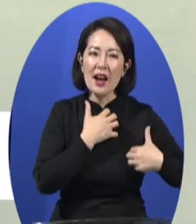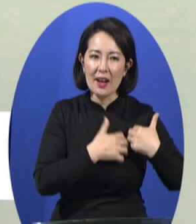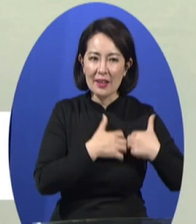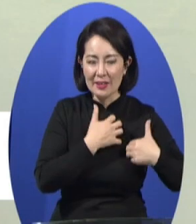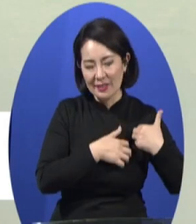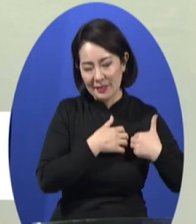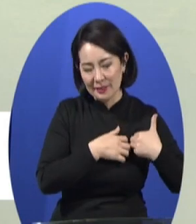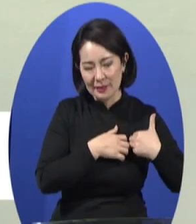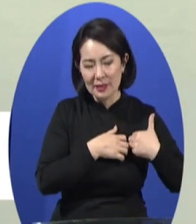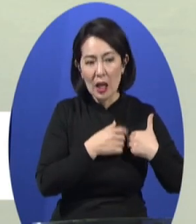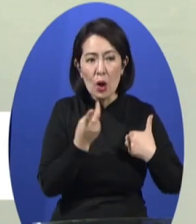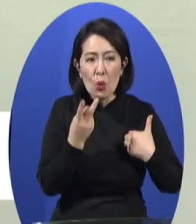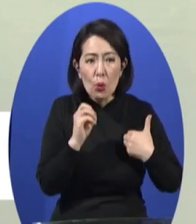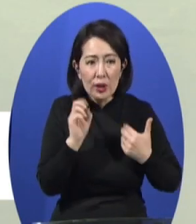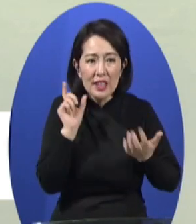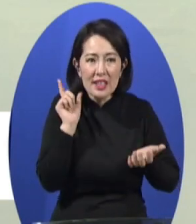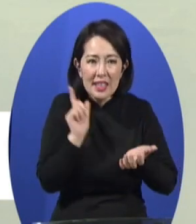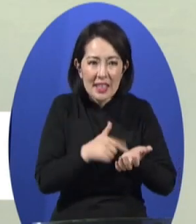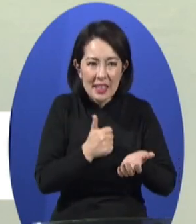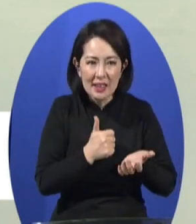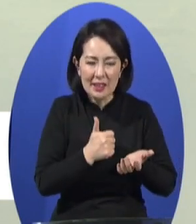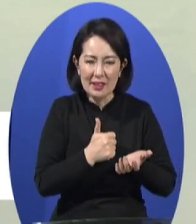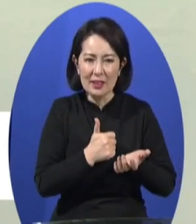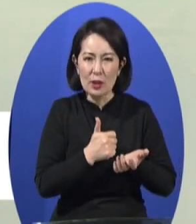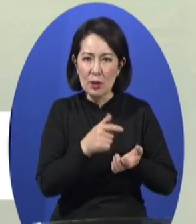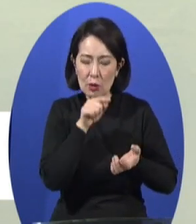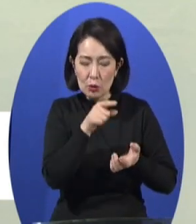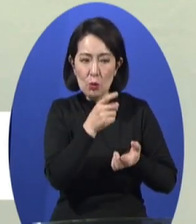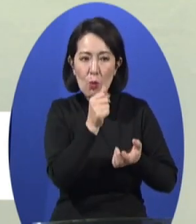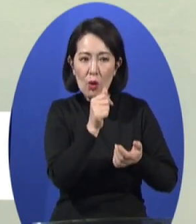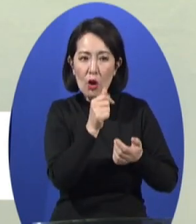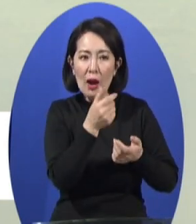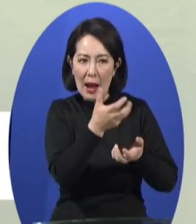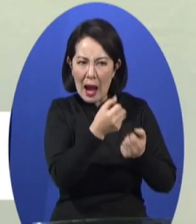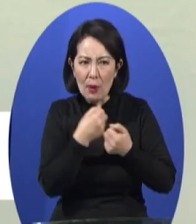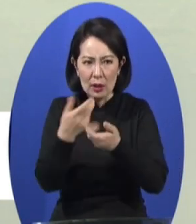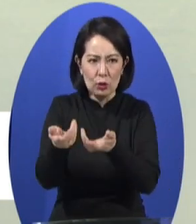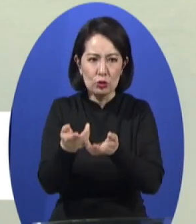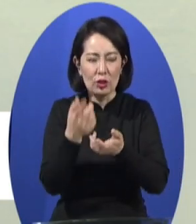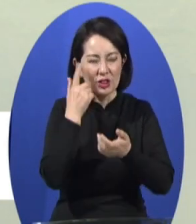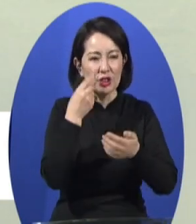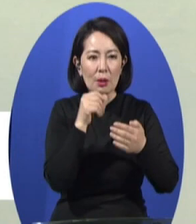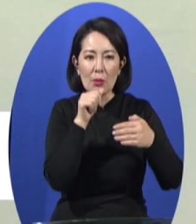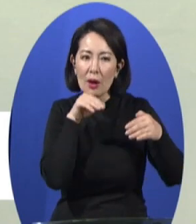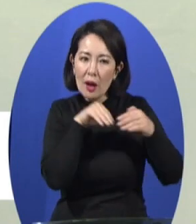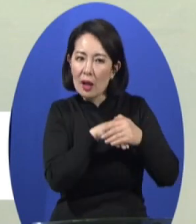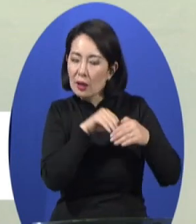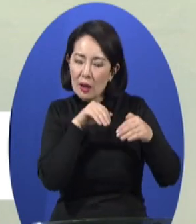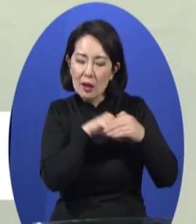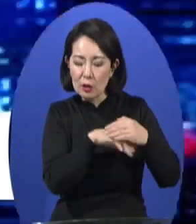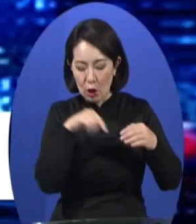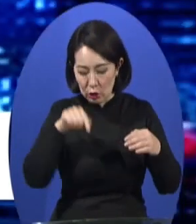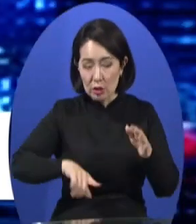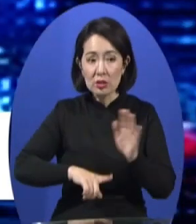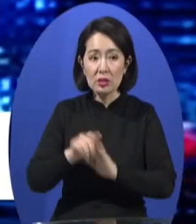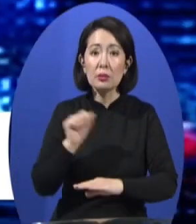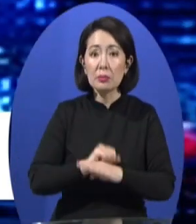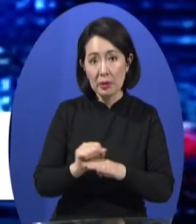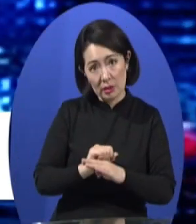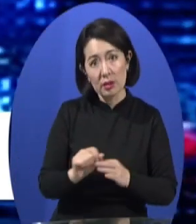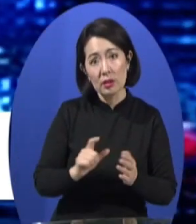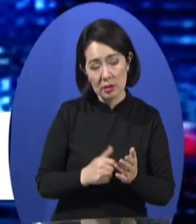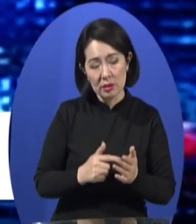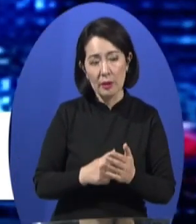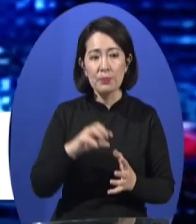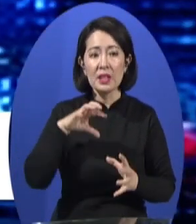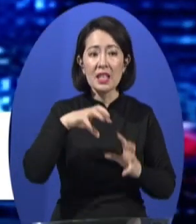одоо нөгөө төргөн тусламж хэрэгтэй үед хэрэглэх мөнгөө өнөөдрөөс эхлээд бэлтэх хэрэгтэй. За дэлхийн эдийн